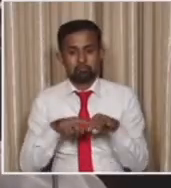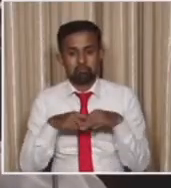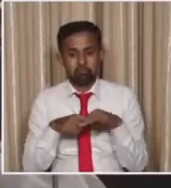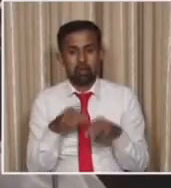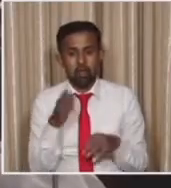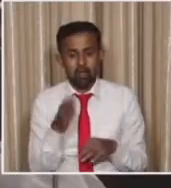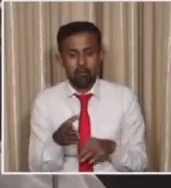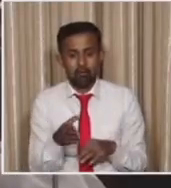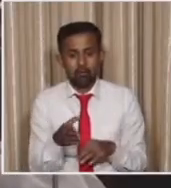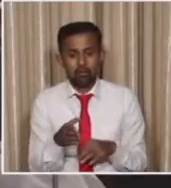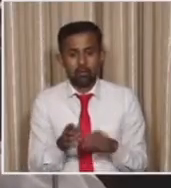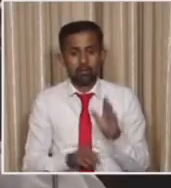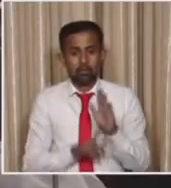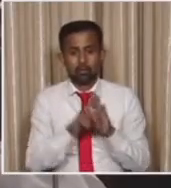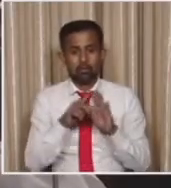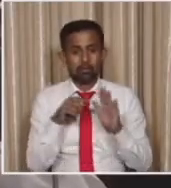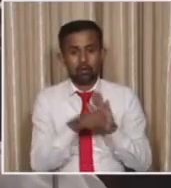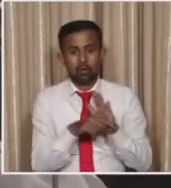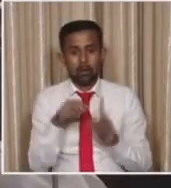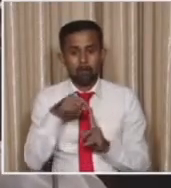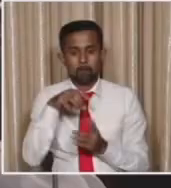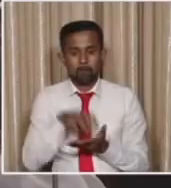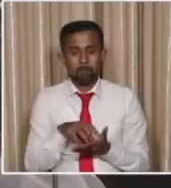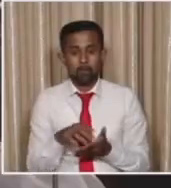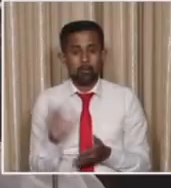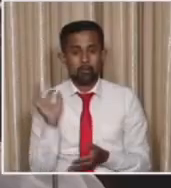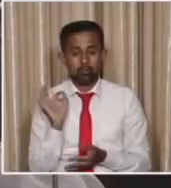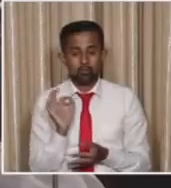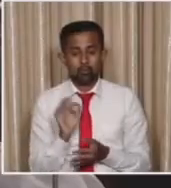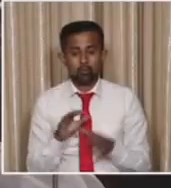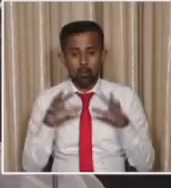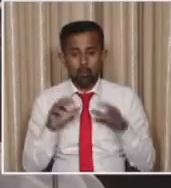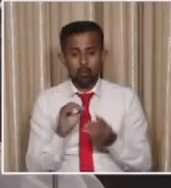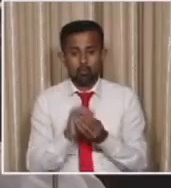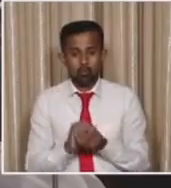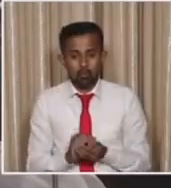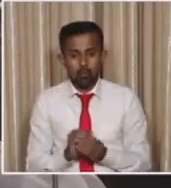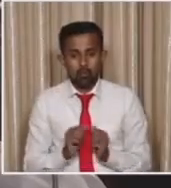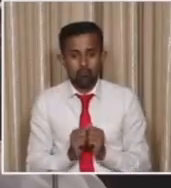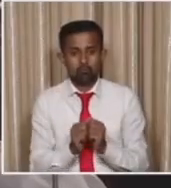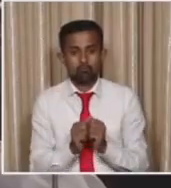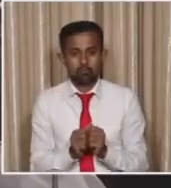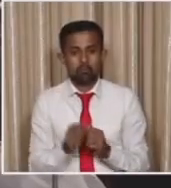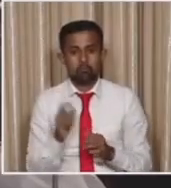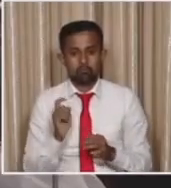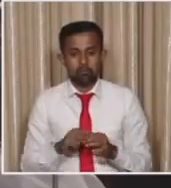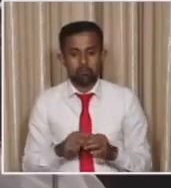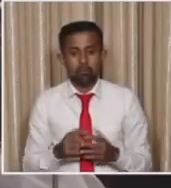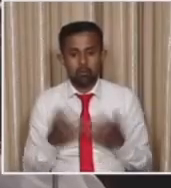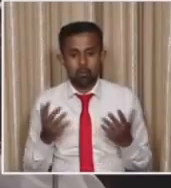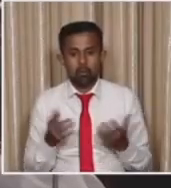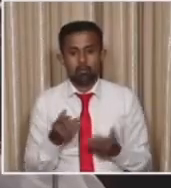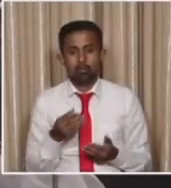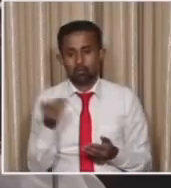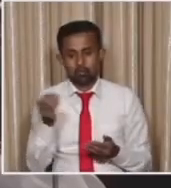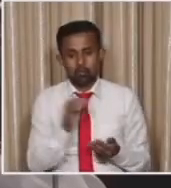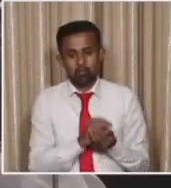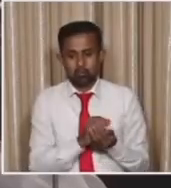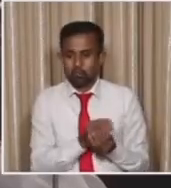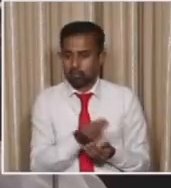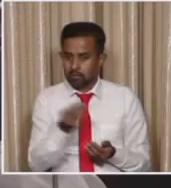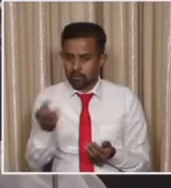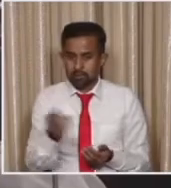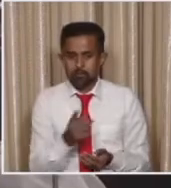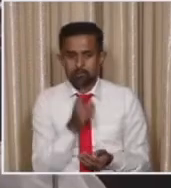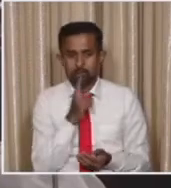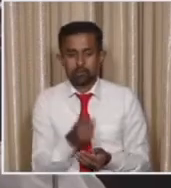මේ විශේෂයෙන්ම උතුරු සහ නැගෙනහිර පළාත්වල බෞද්ධ පුරාවිද්‍යාත්මක උරුමය ආරක්ෂා කිරීමට කටයුතු කිරීමේදී ඒ සඳහා ඔබතුමා රැකවරණය දෙන්න කියලා නැවතත් ඉල්ලීමක්